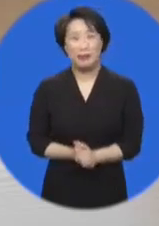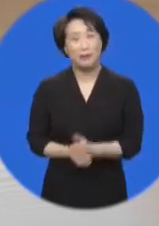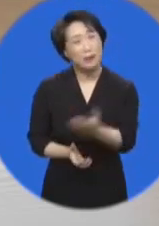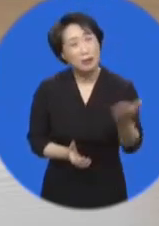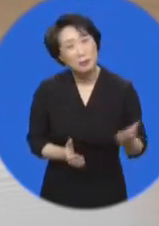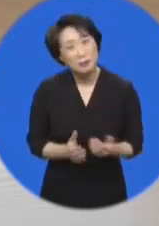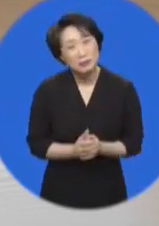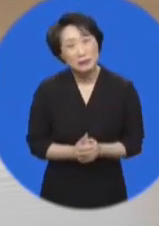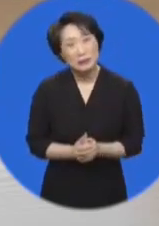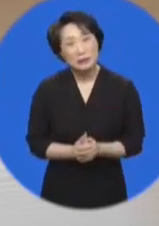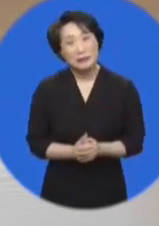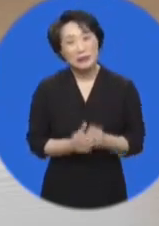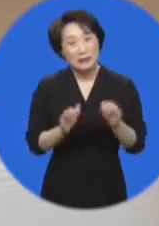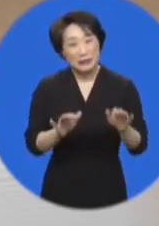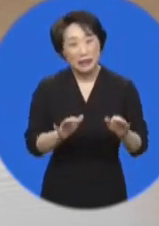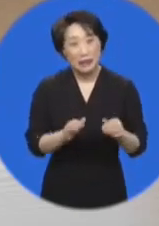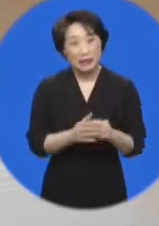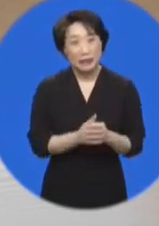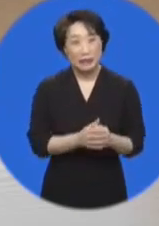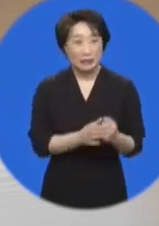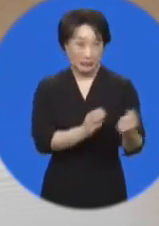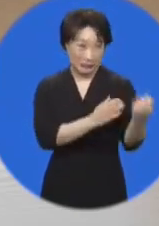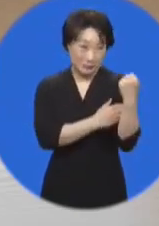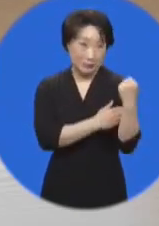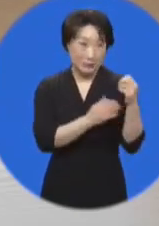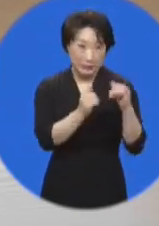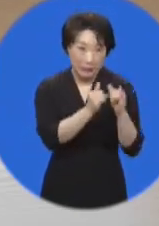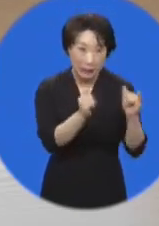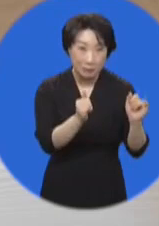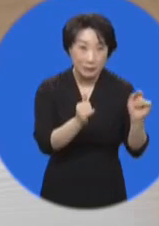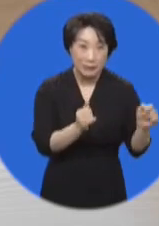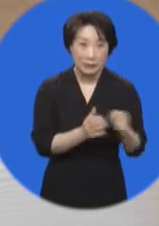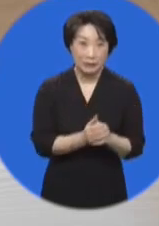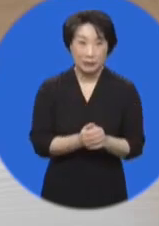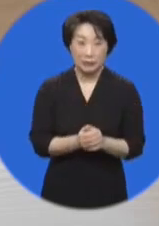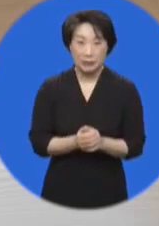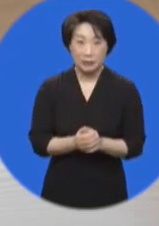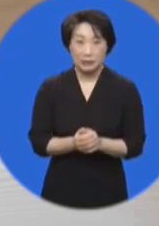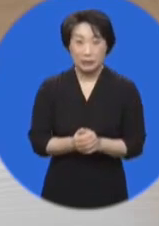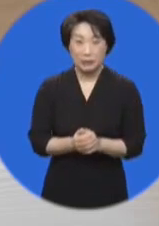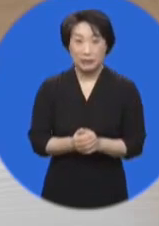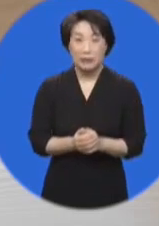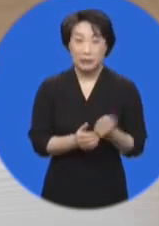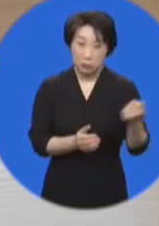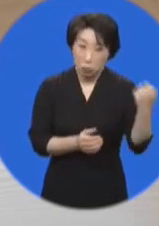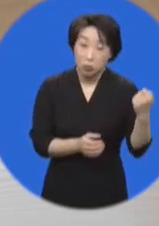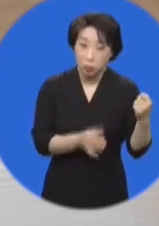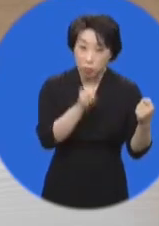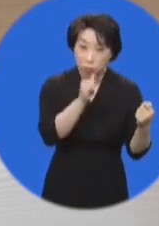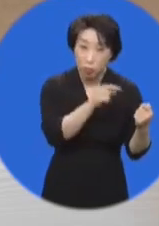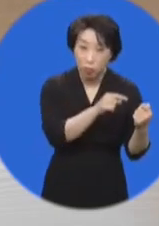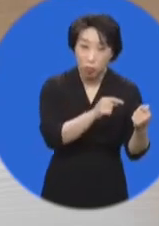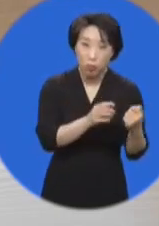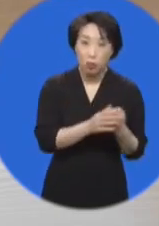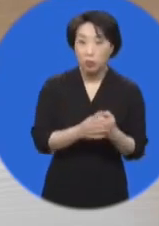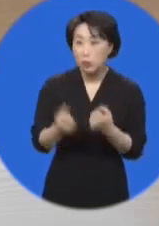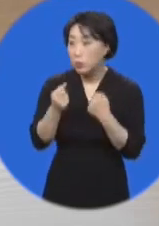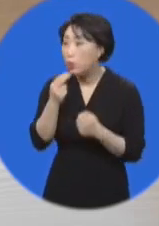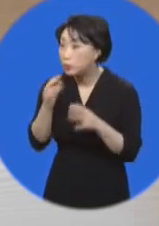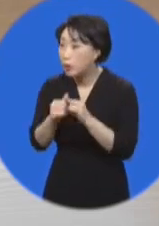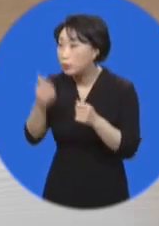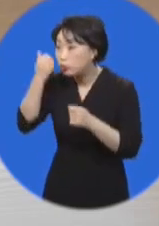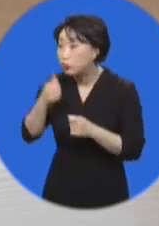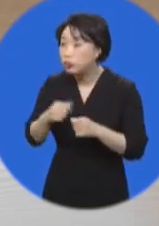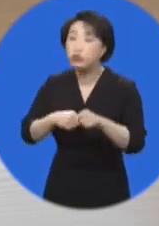세상에 보세요. 힘 있는 사람이 그 강한 힘으로 힘 없는